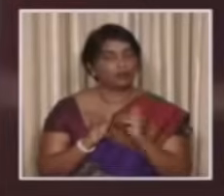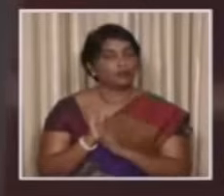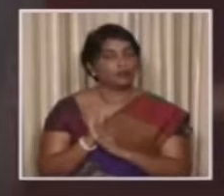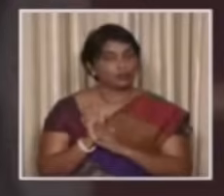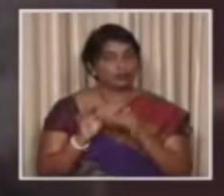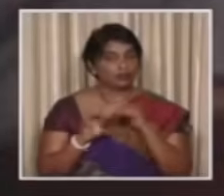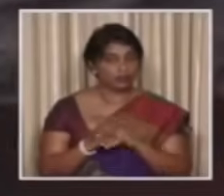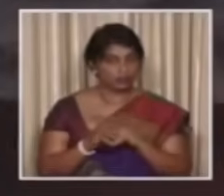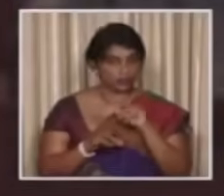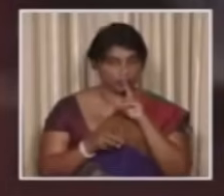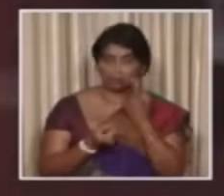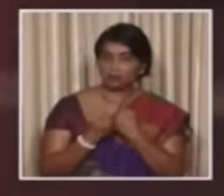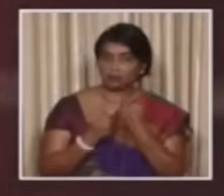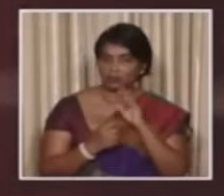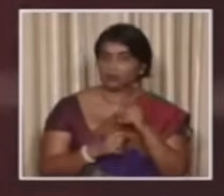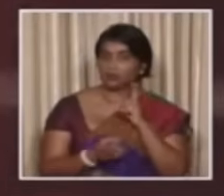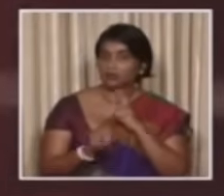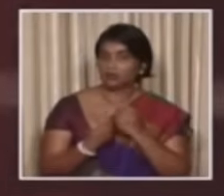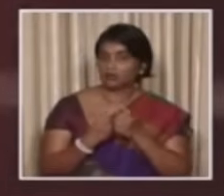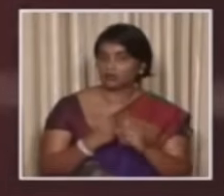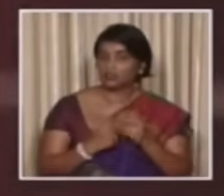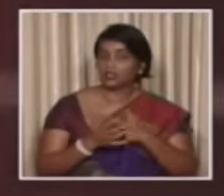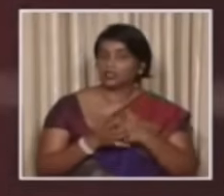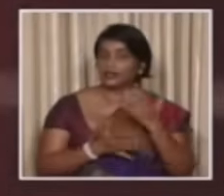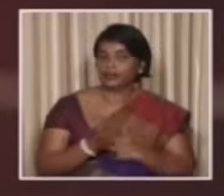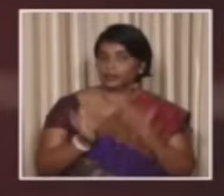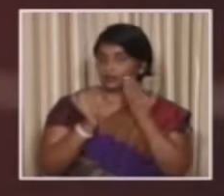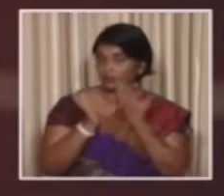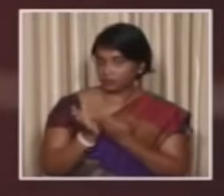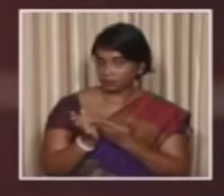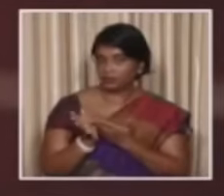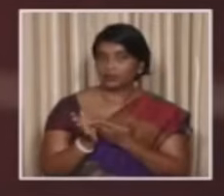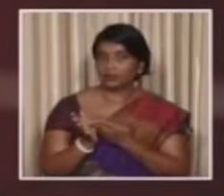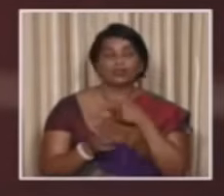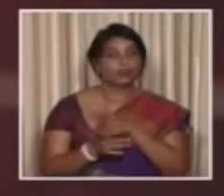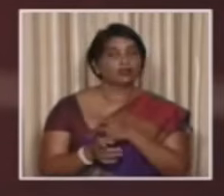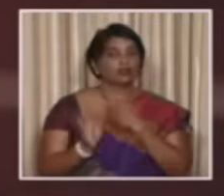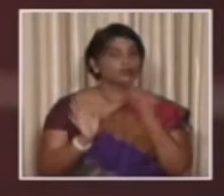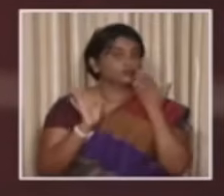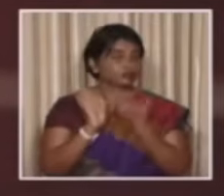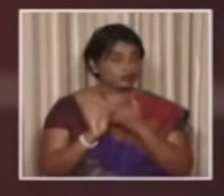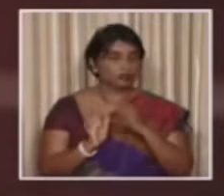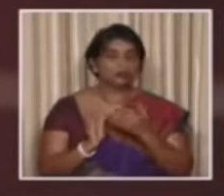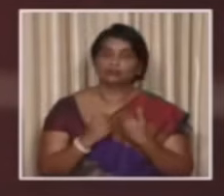විදියට පරීක්ෂණ පැවැත්තුවා. පරීක්ෂණ පවත්වලා අපි වාර්තාවක් ඉදිරිපත් කළා. ඒකෙන් මම ඔප්පු කරා